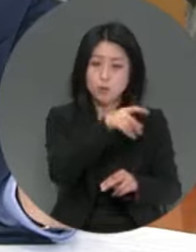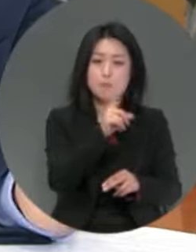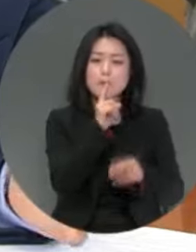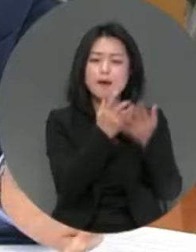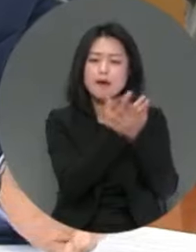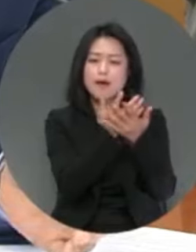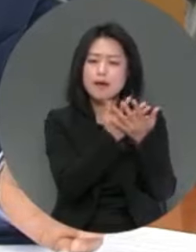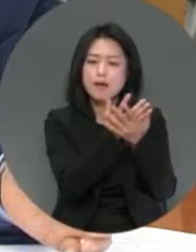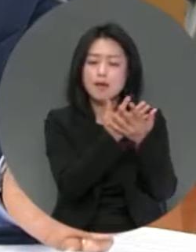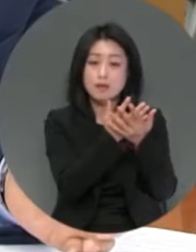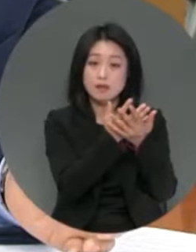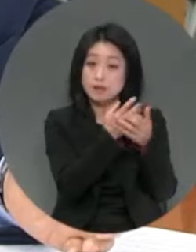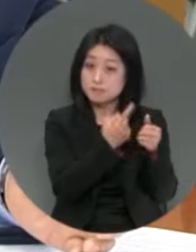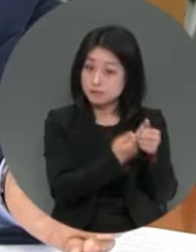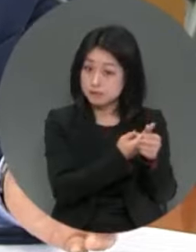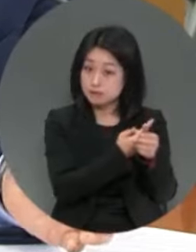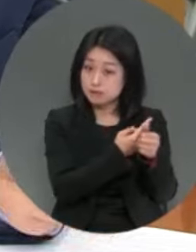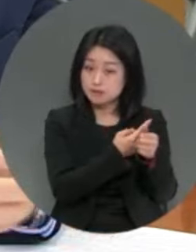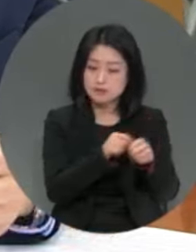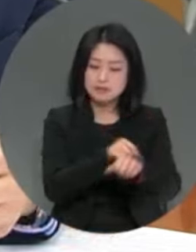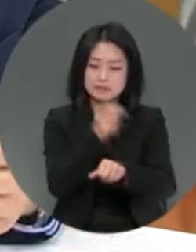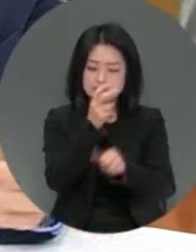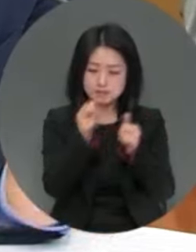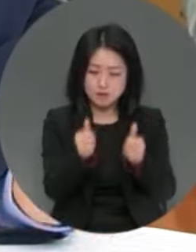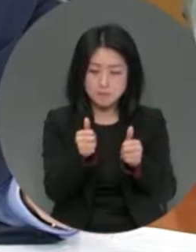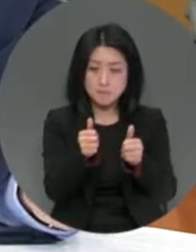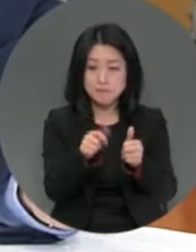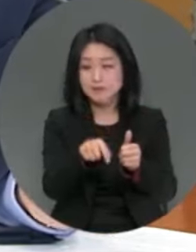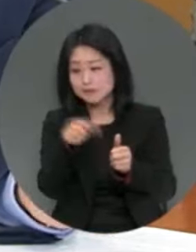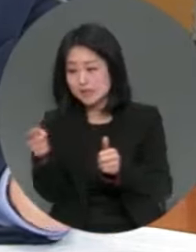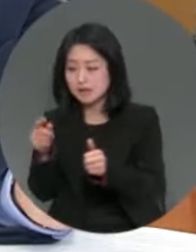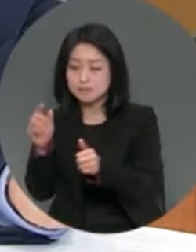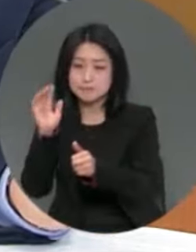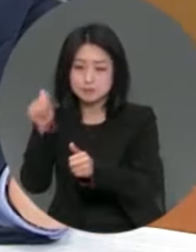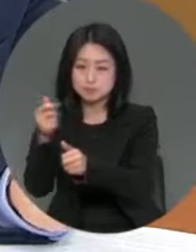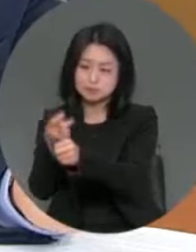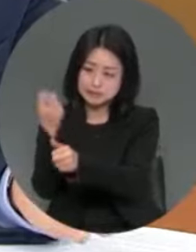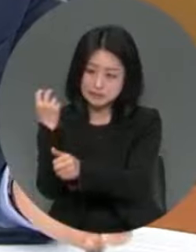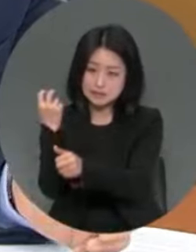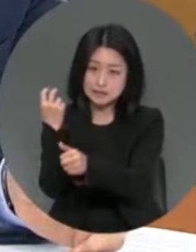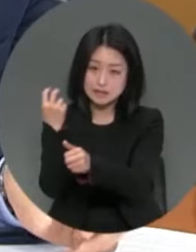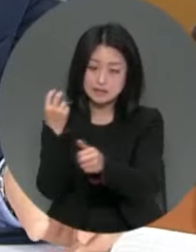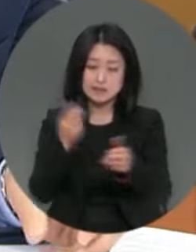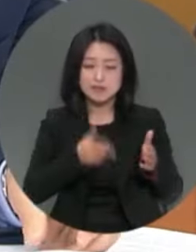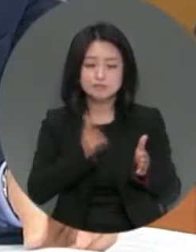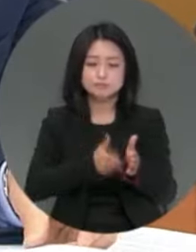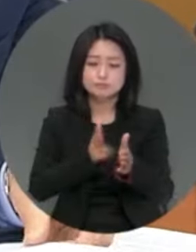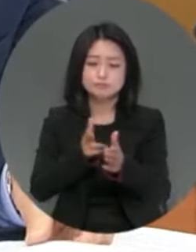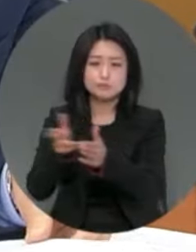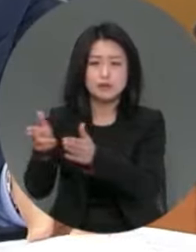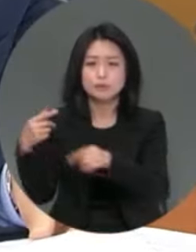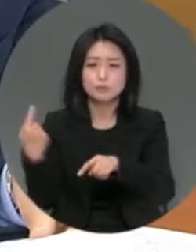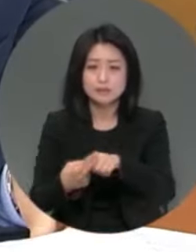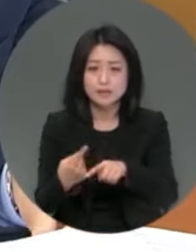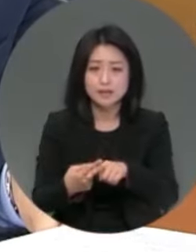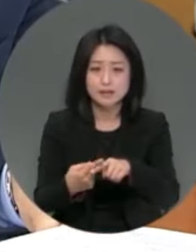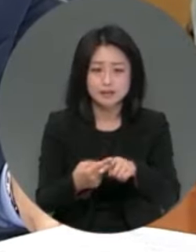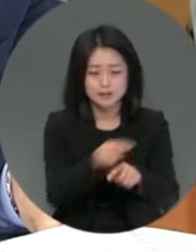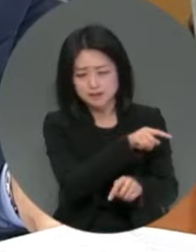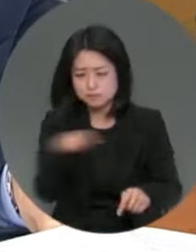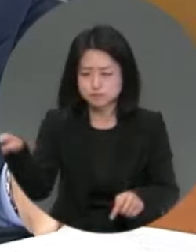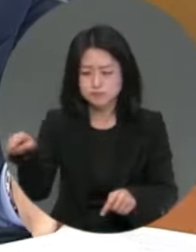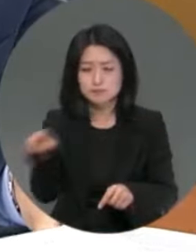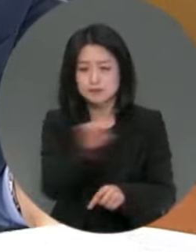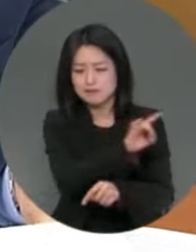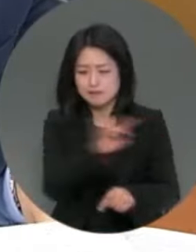어물어물 넘어가려고 그러시면 특검으로 가는 길을 열고 탄핵으로 가는 기차를 타게 하는 것밖에 안 되는 거거든요. 저는 이 불행을